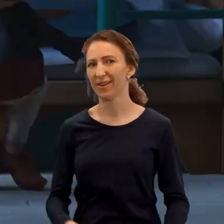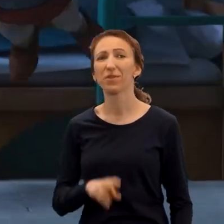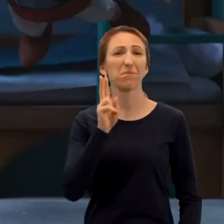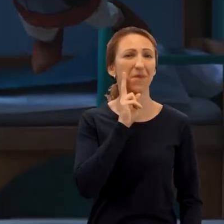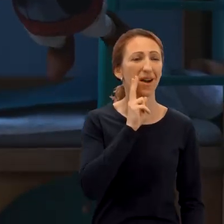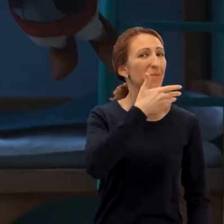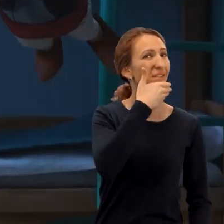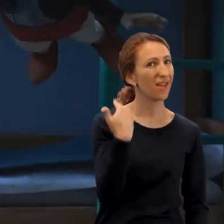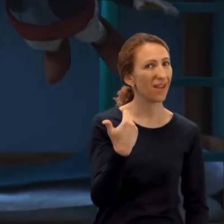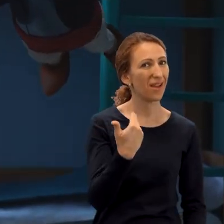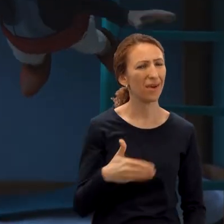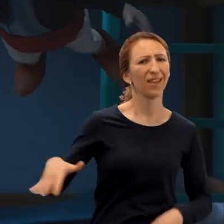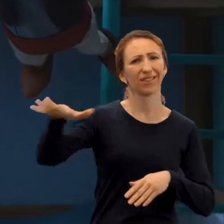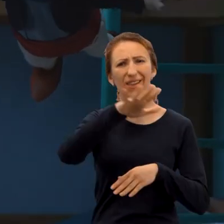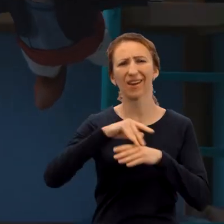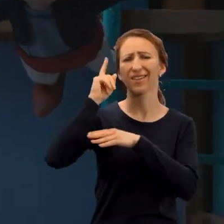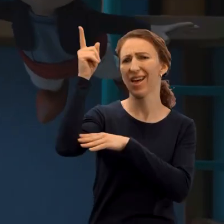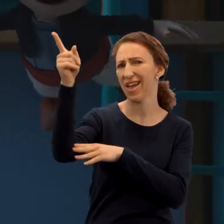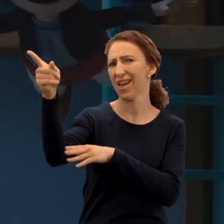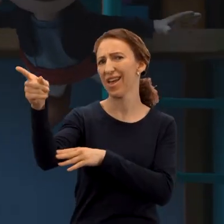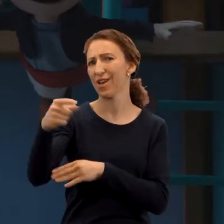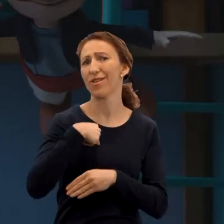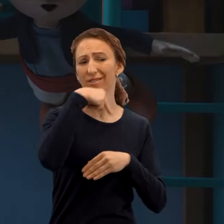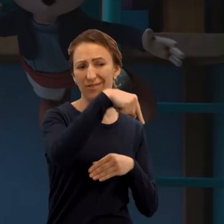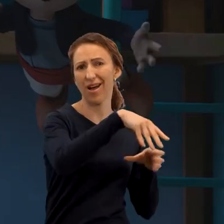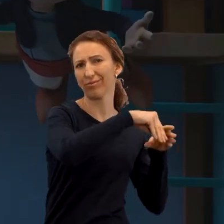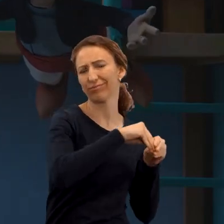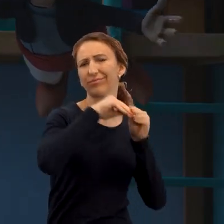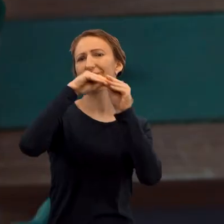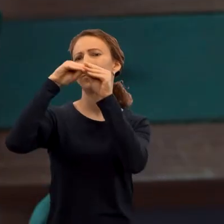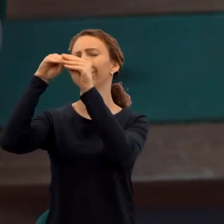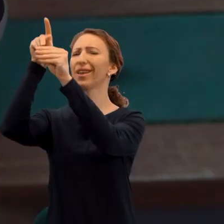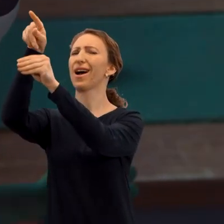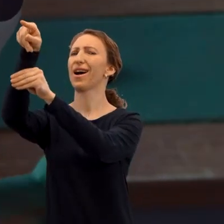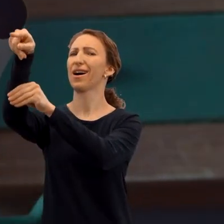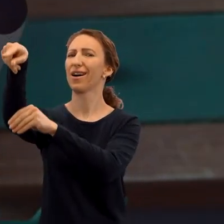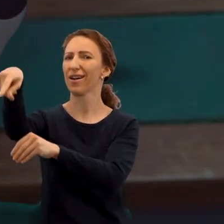Nie ma mamy w dali lądy daleko.